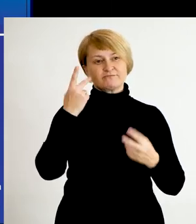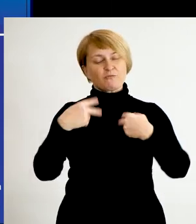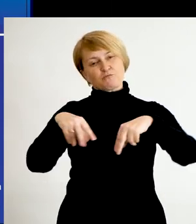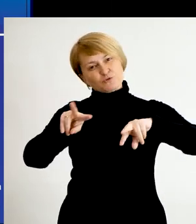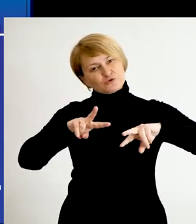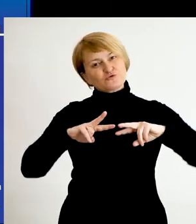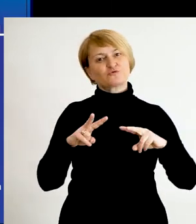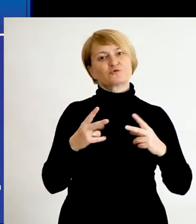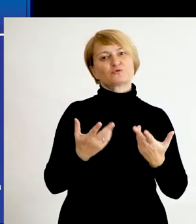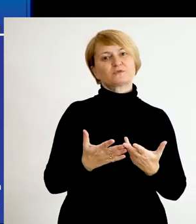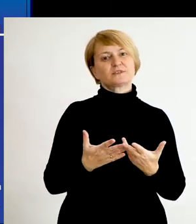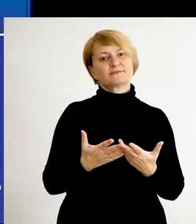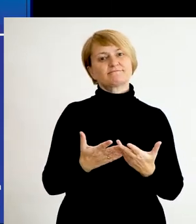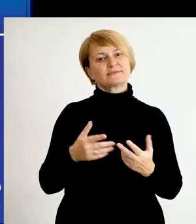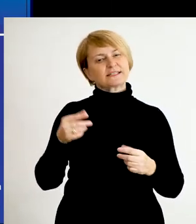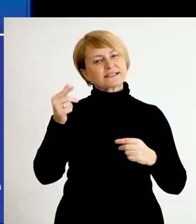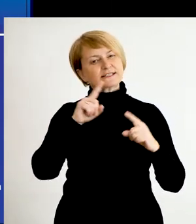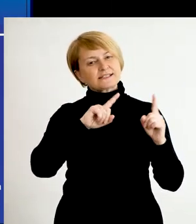przypomni, przywróci rangę